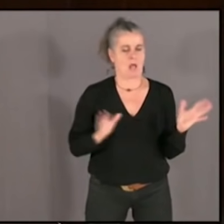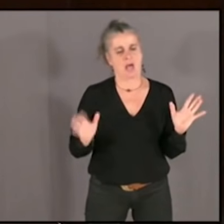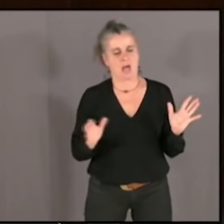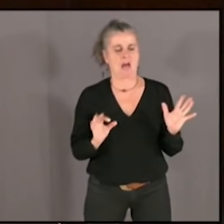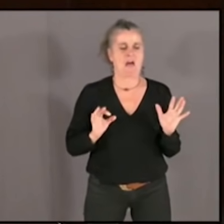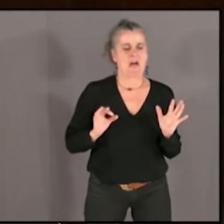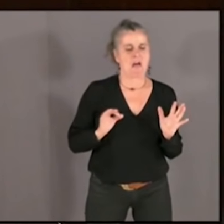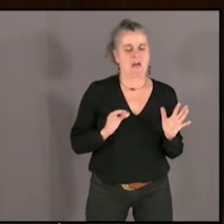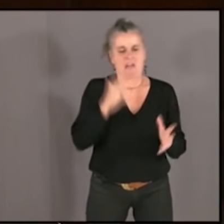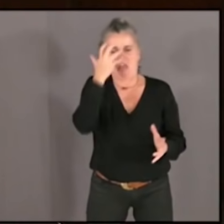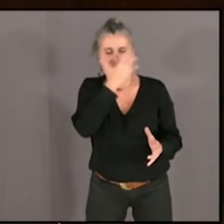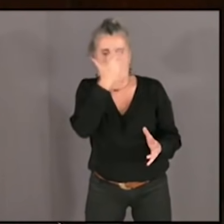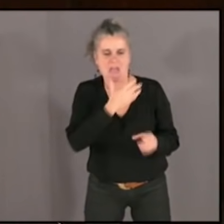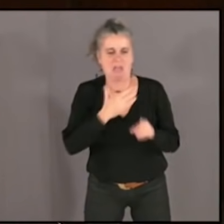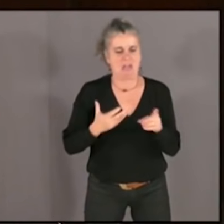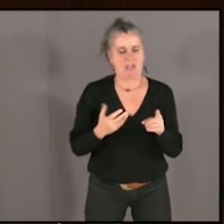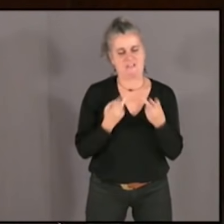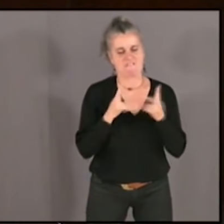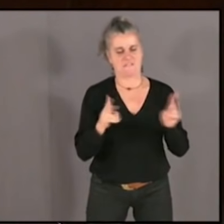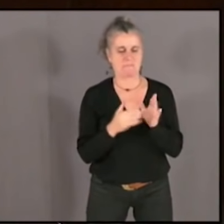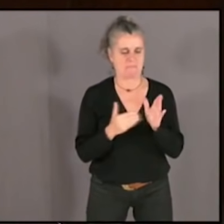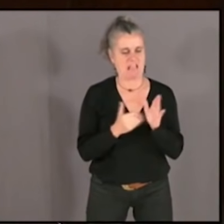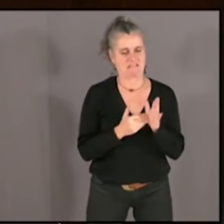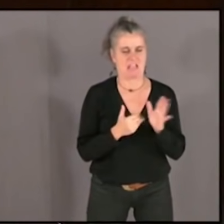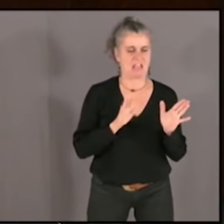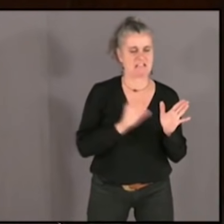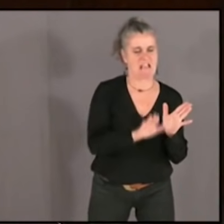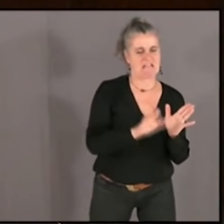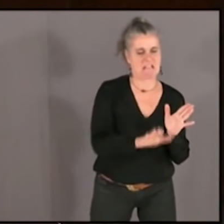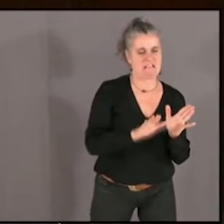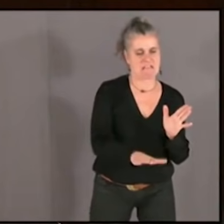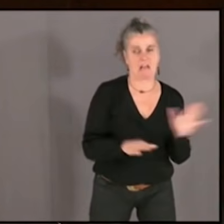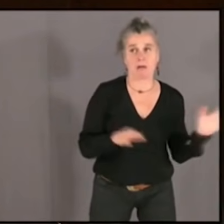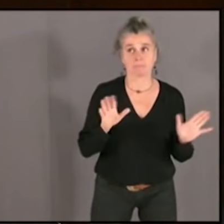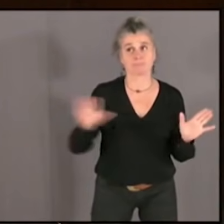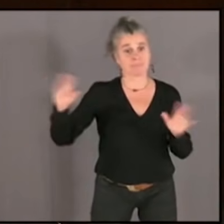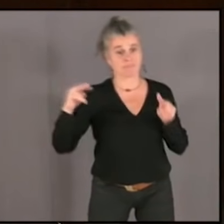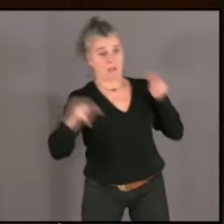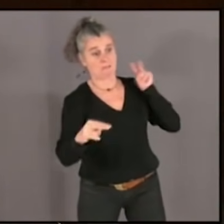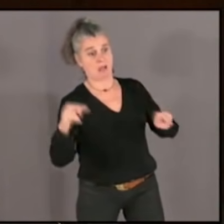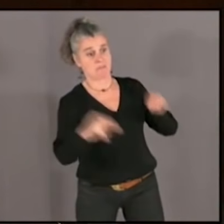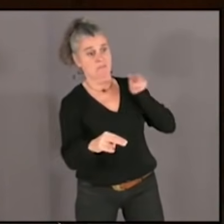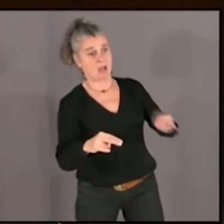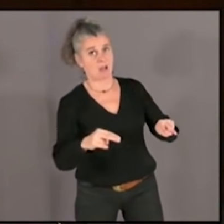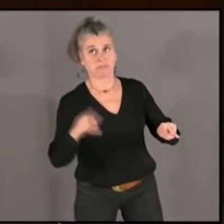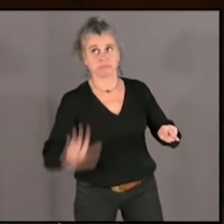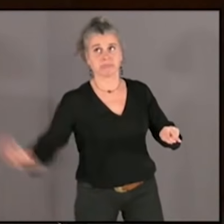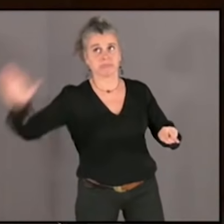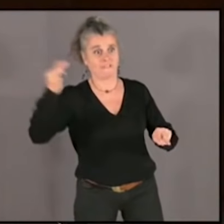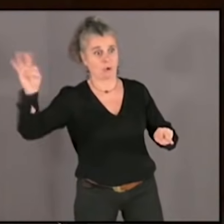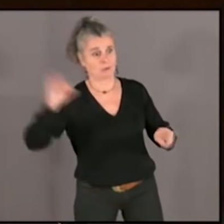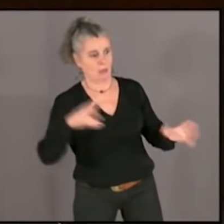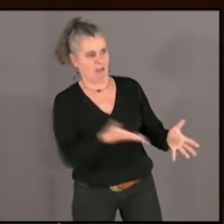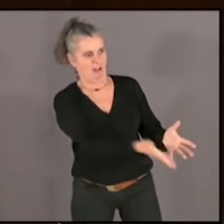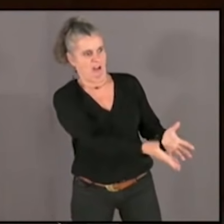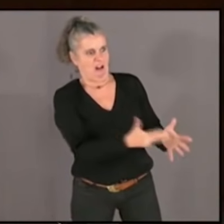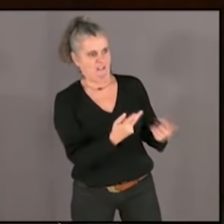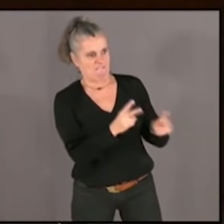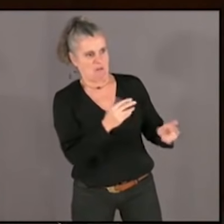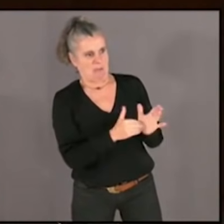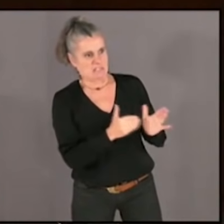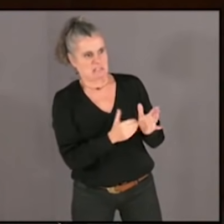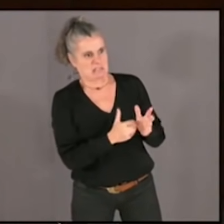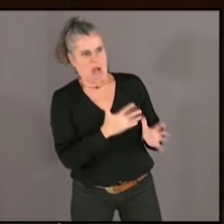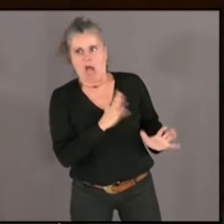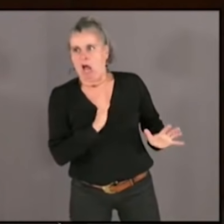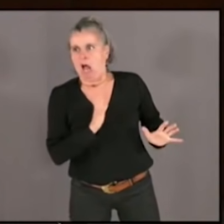notre ville aux yeux de la France entière pour une ville de fous, où on se permet tout, où on pratique la razzia. La razzia, ça